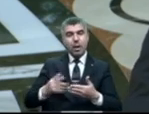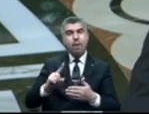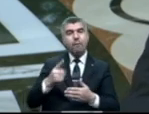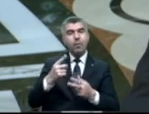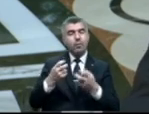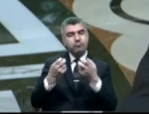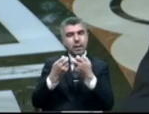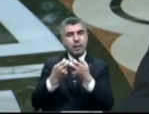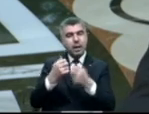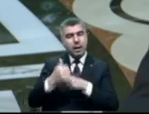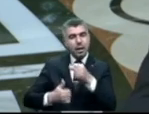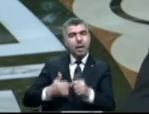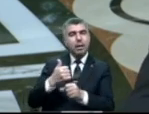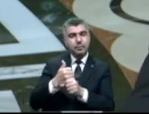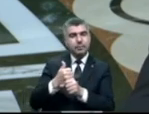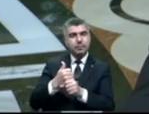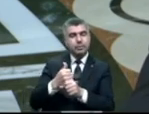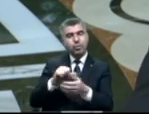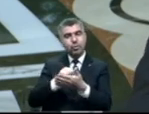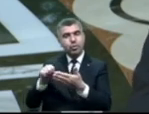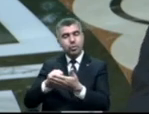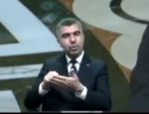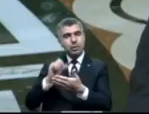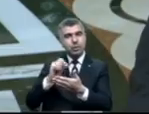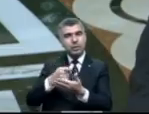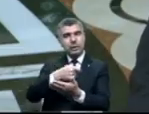شرينا البذارات وعطيناهم يعني